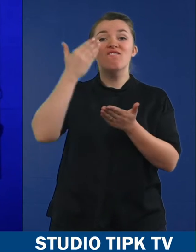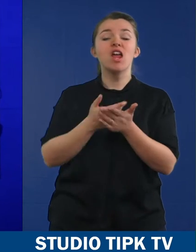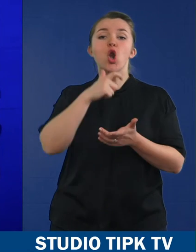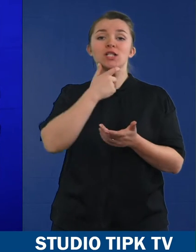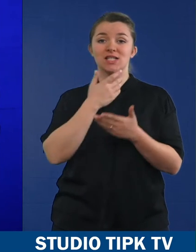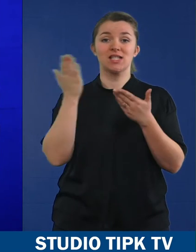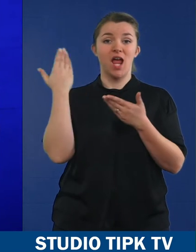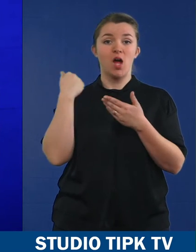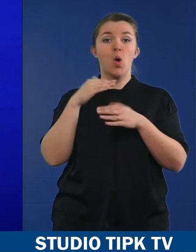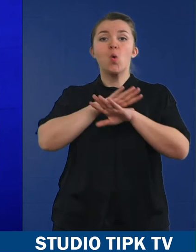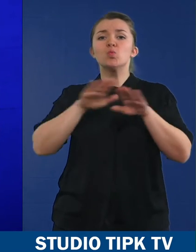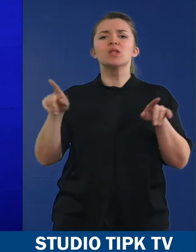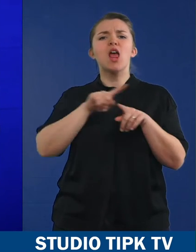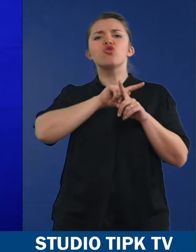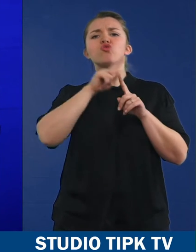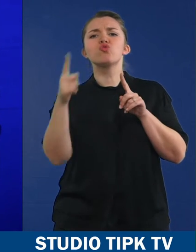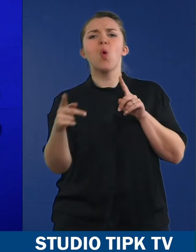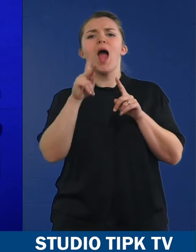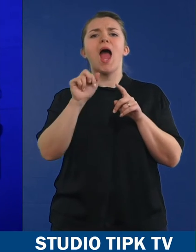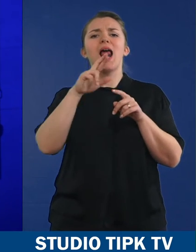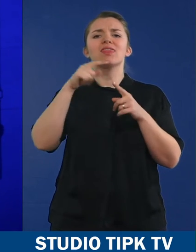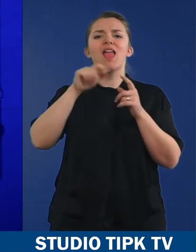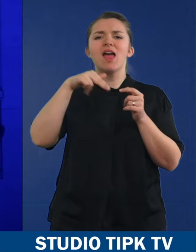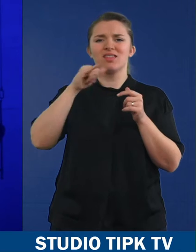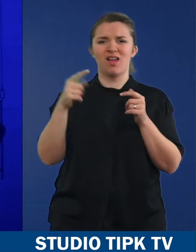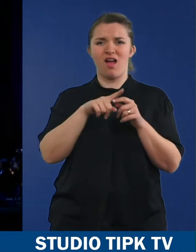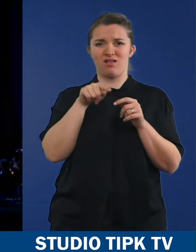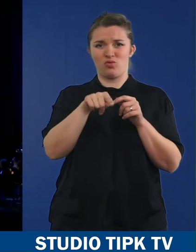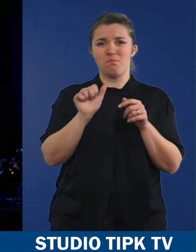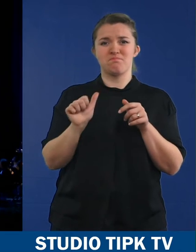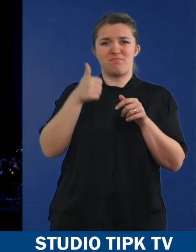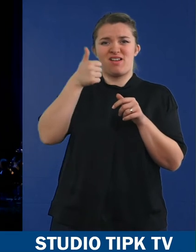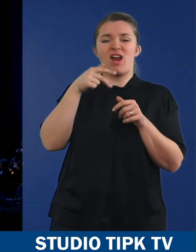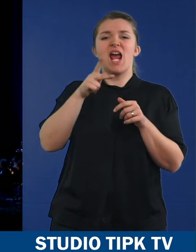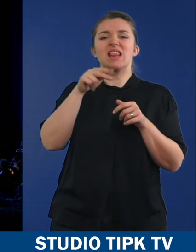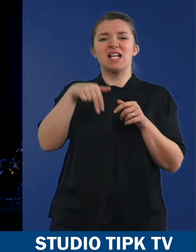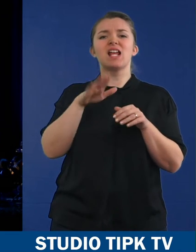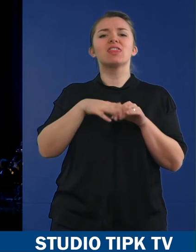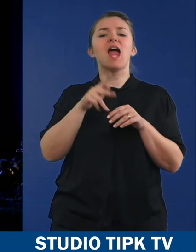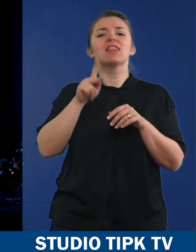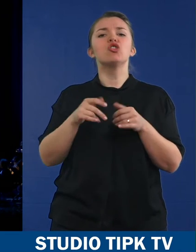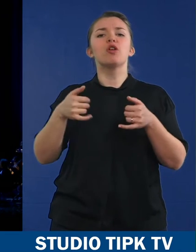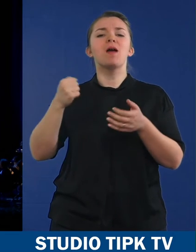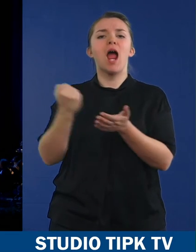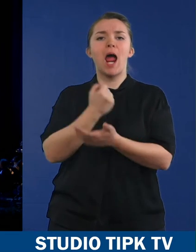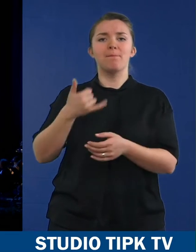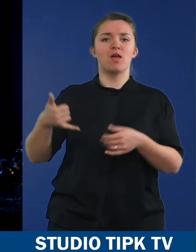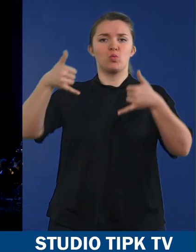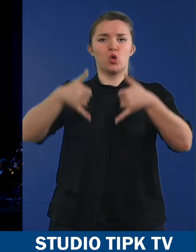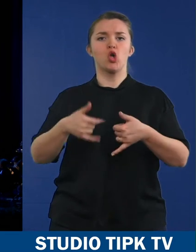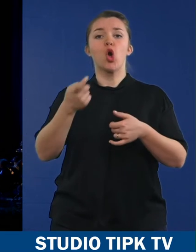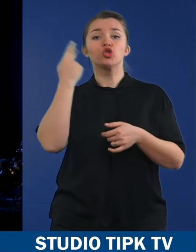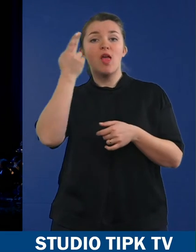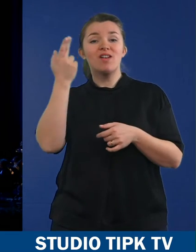staro. Vse do knezov karantanskih. Knezov naših prvih, na knežjem kamnu ustoličenih. Od slovenskega